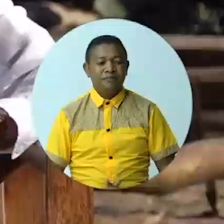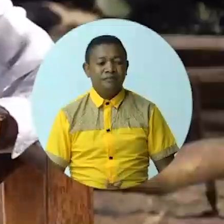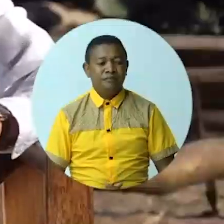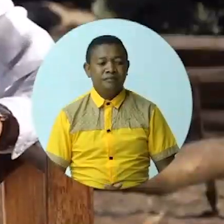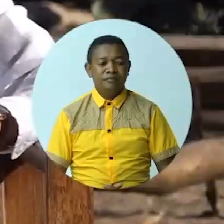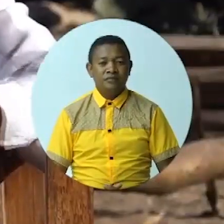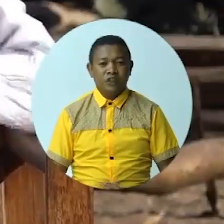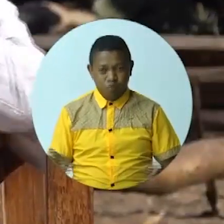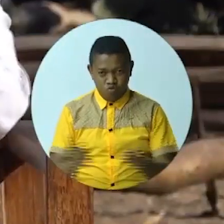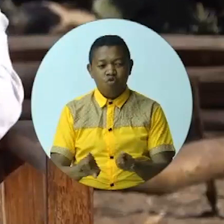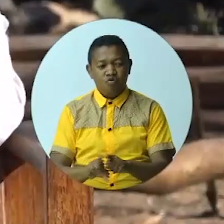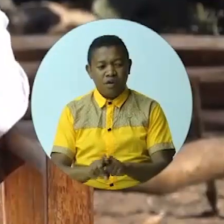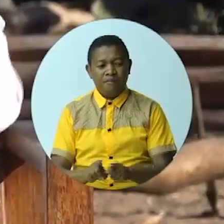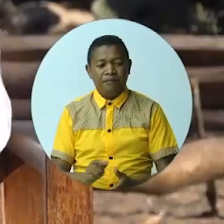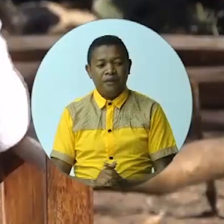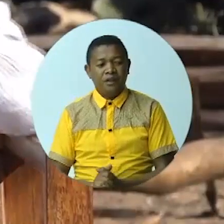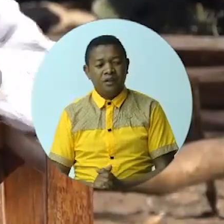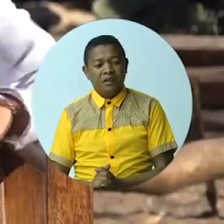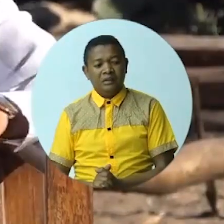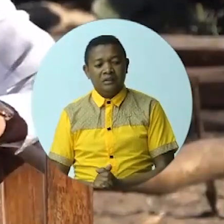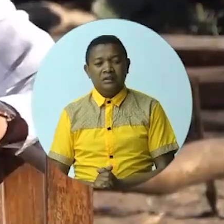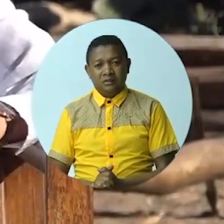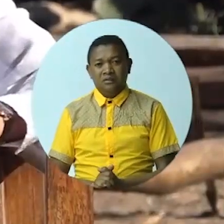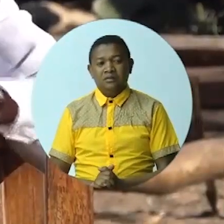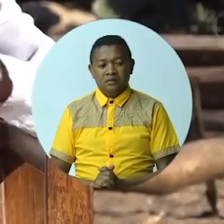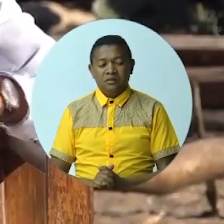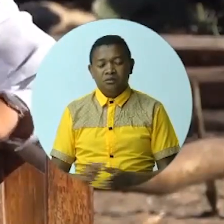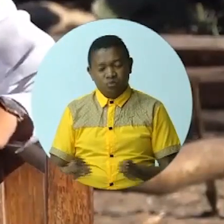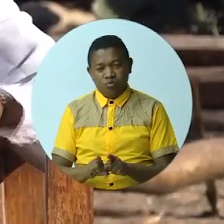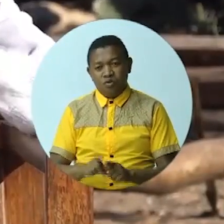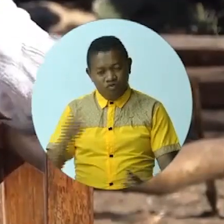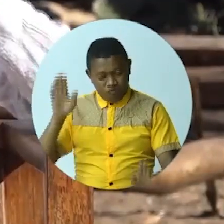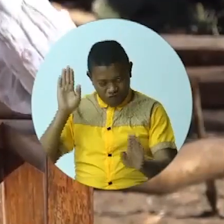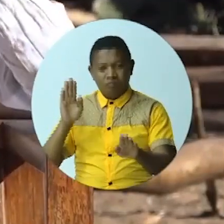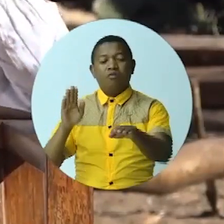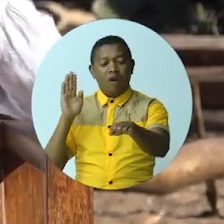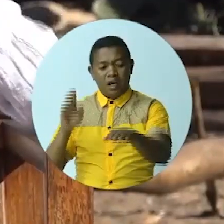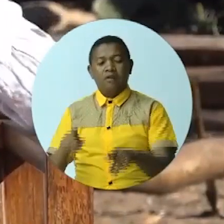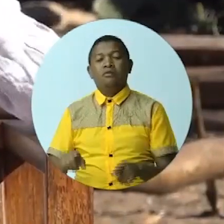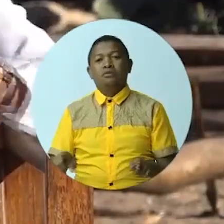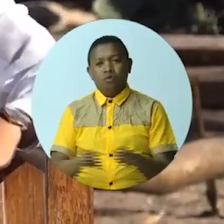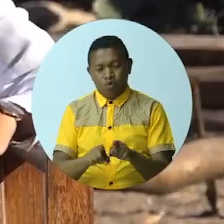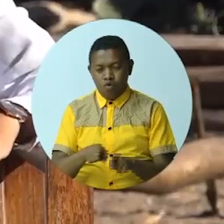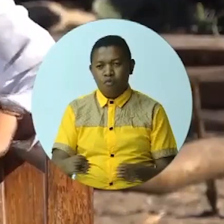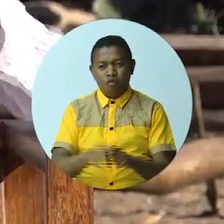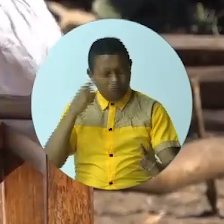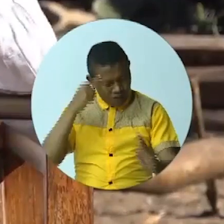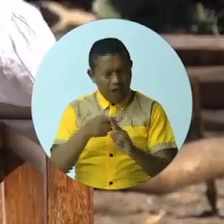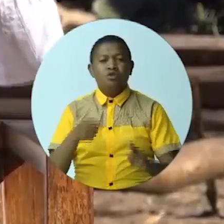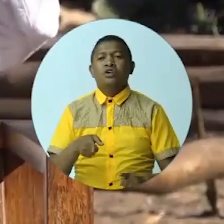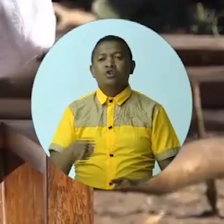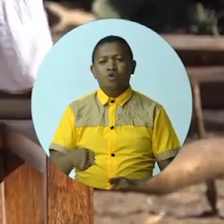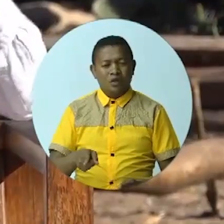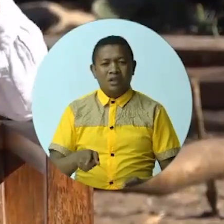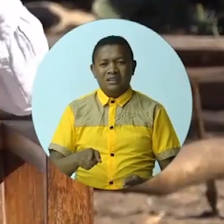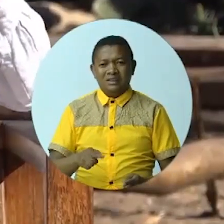vely rano ataoko amboakana atsimo ary hitondra fampandrosoana ty atsimo a fa tsy maintsy fitaintsika ary vita tsy hoela ary anomboka